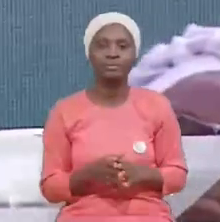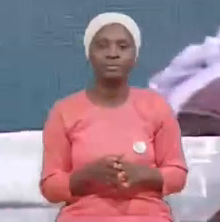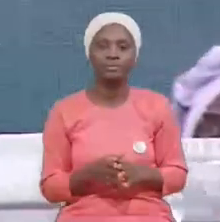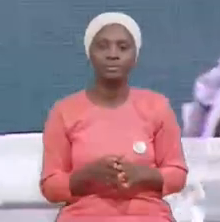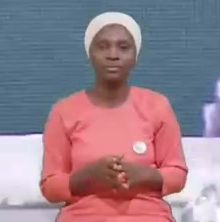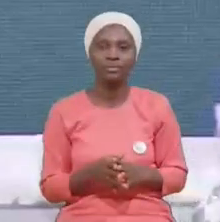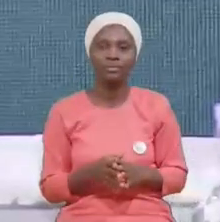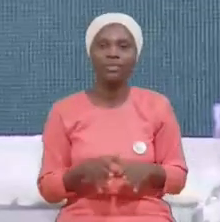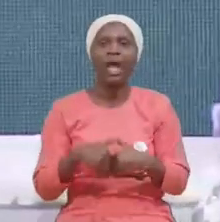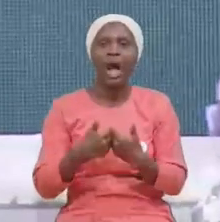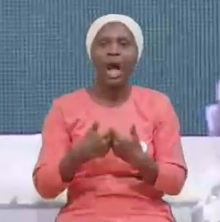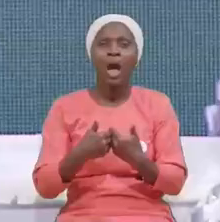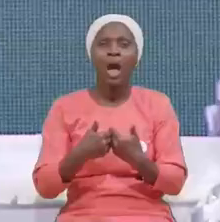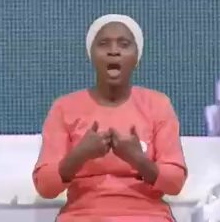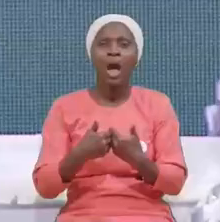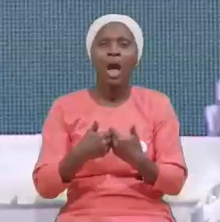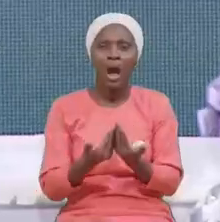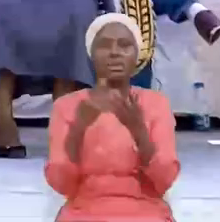Comment cela va arriver?